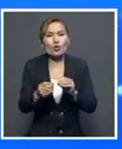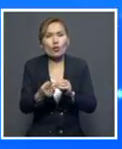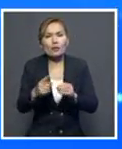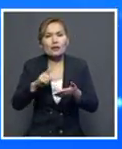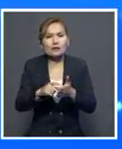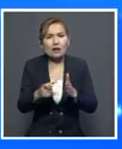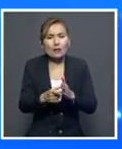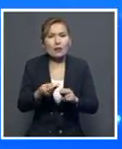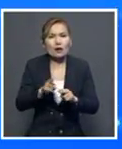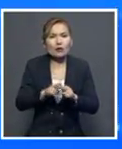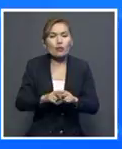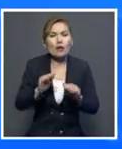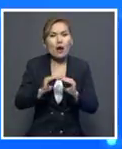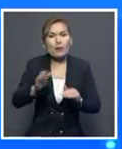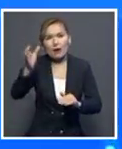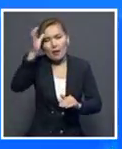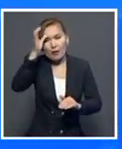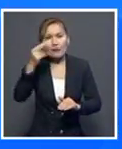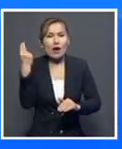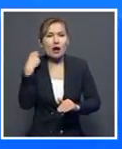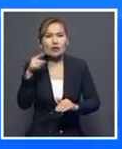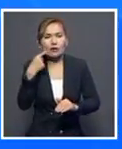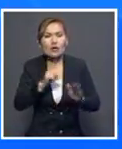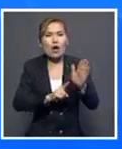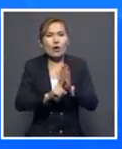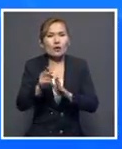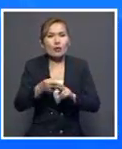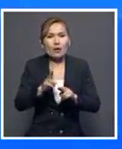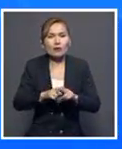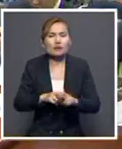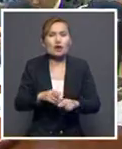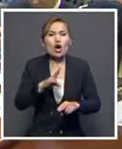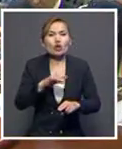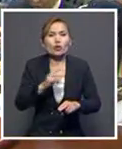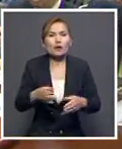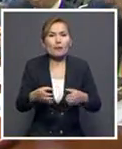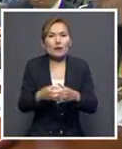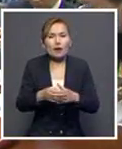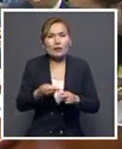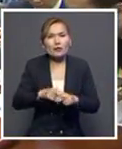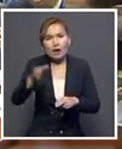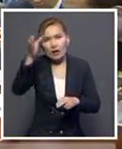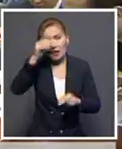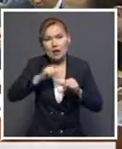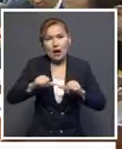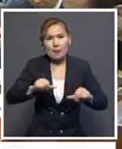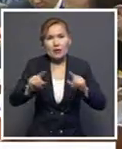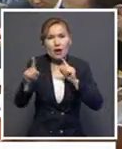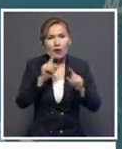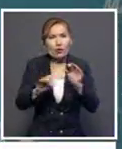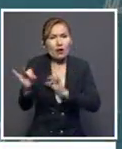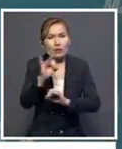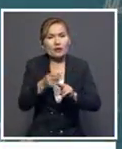оқушылары кейбір ғылыми пәндерді ағылшынша оқи бастайды. Бұл сандар Нұр Отан партиясы білім және ғылым комиссиясының отырысында белгілі